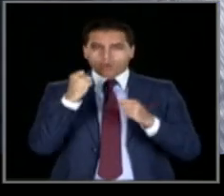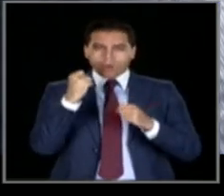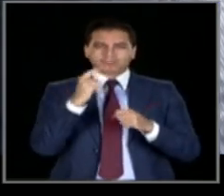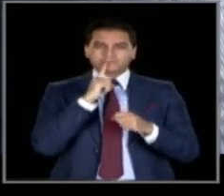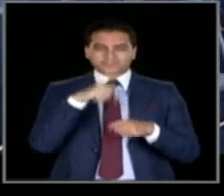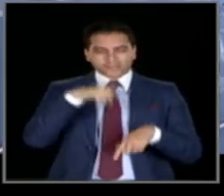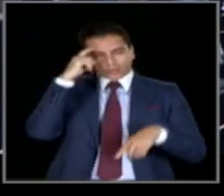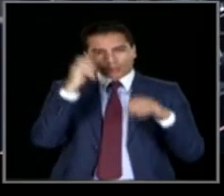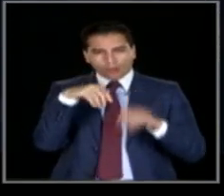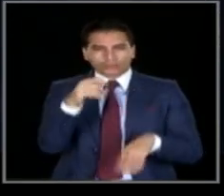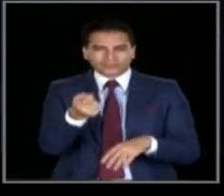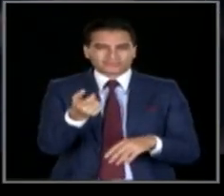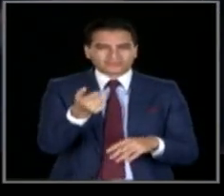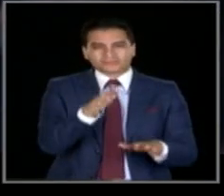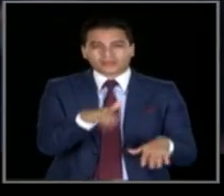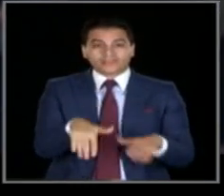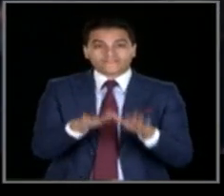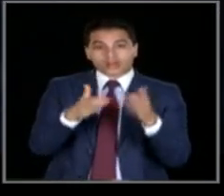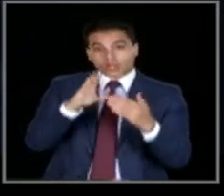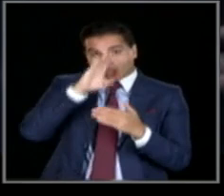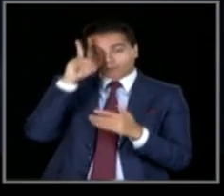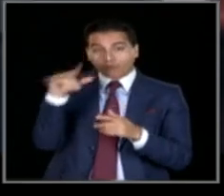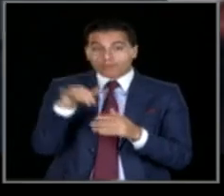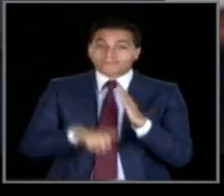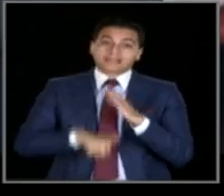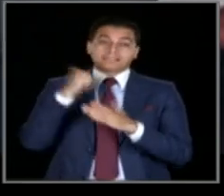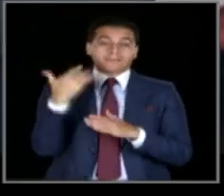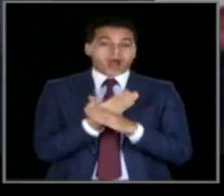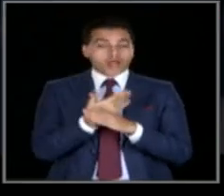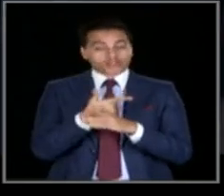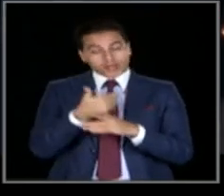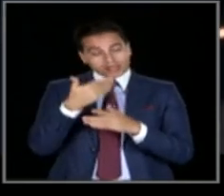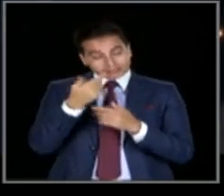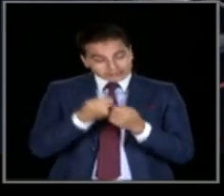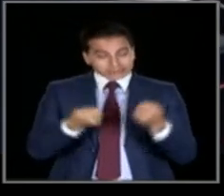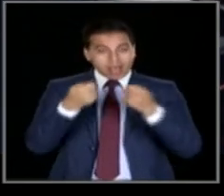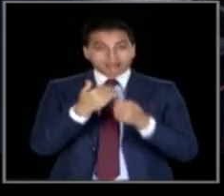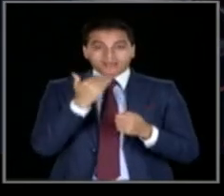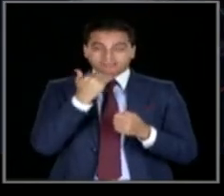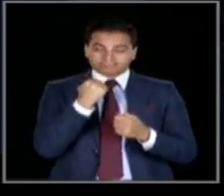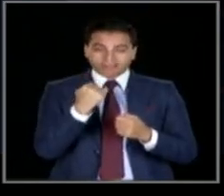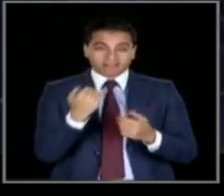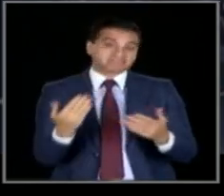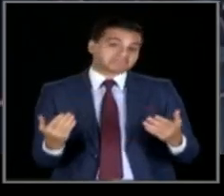في شوية توتر. الملوك محتاجين يكسبوا عشان يكتسبوا مزيد من الثقة.